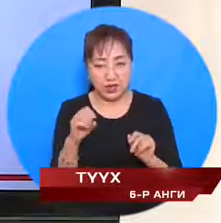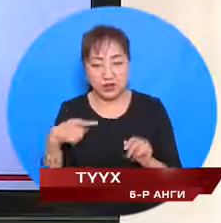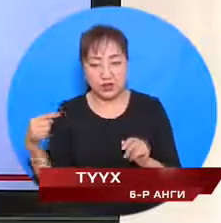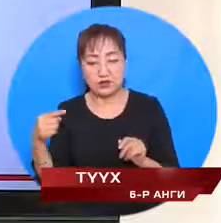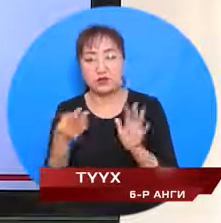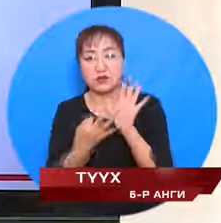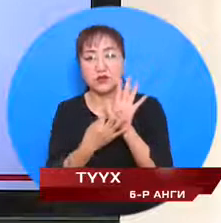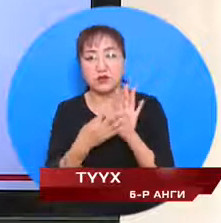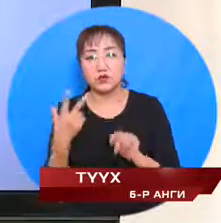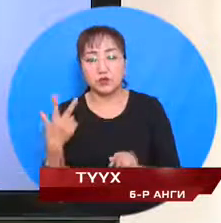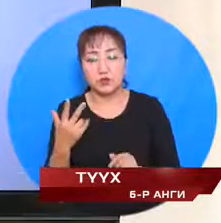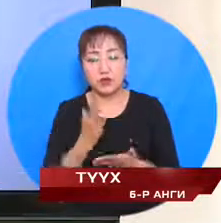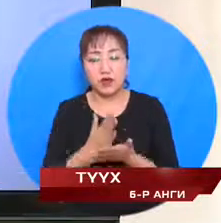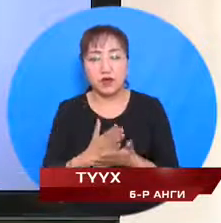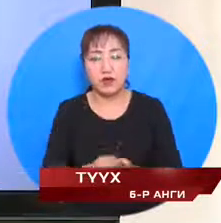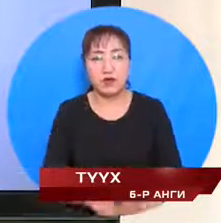сэдв байгаа.